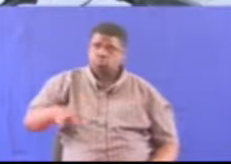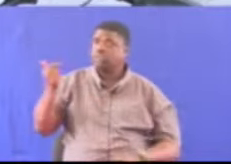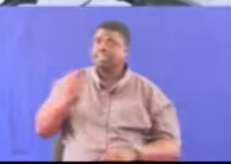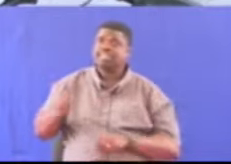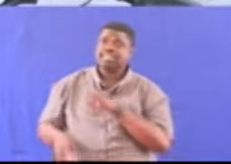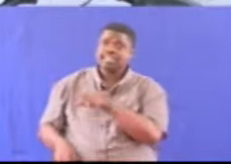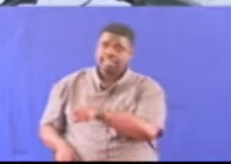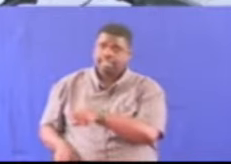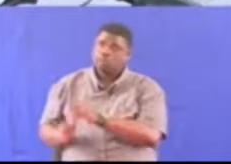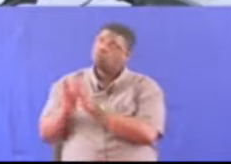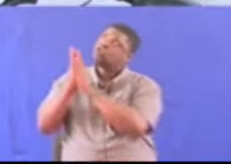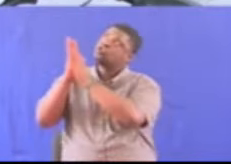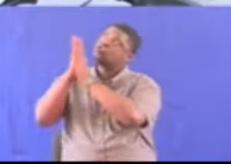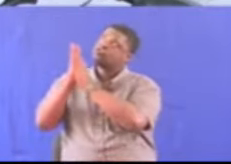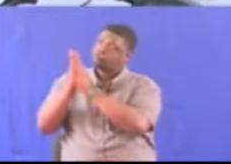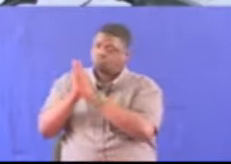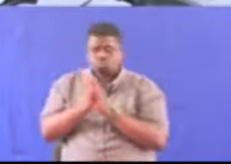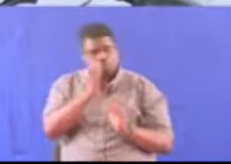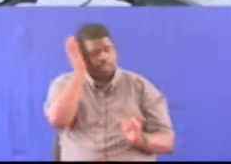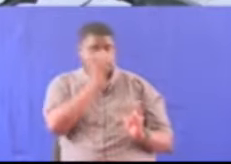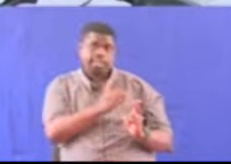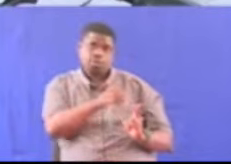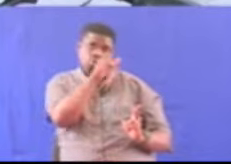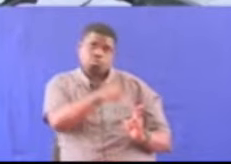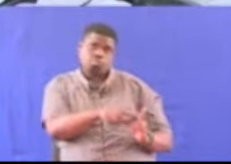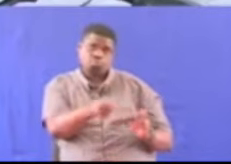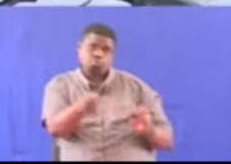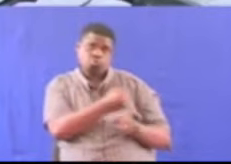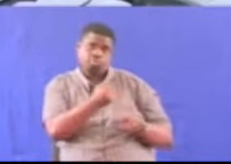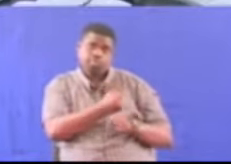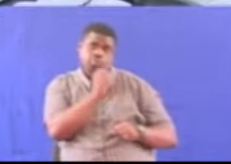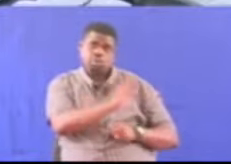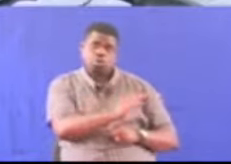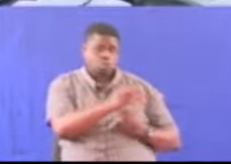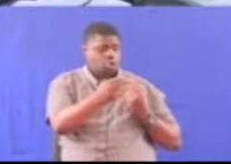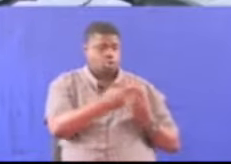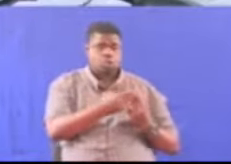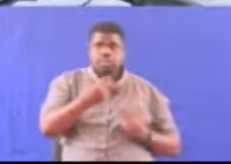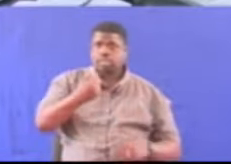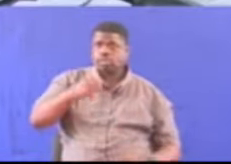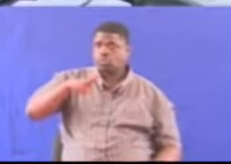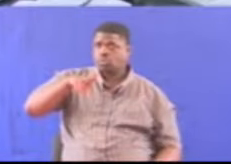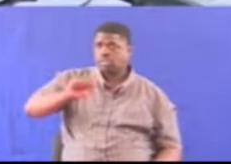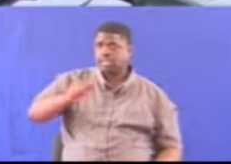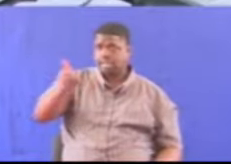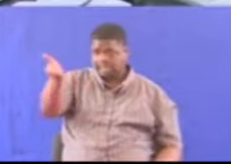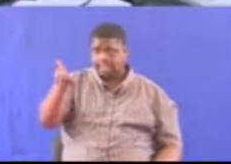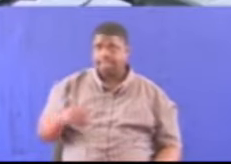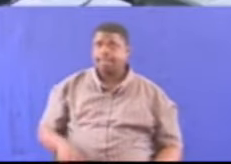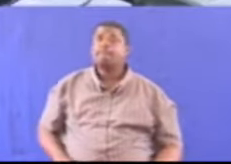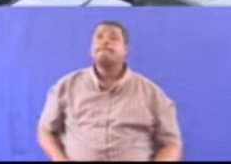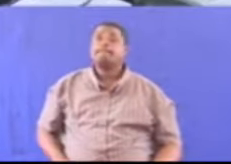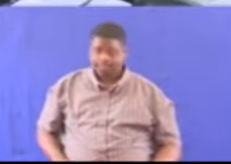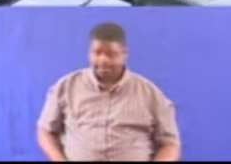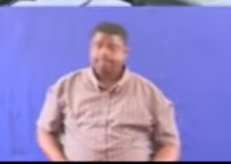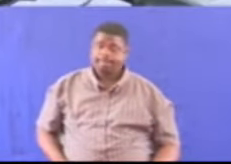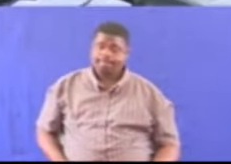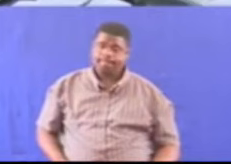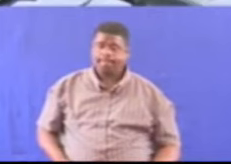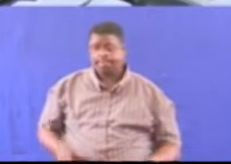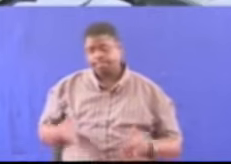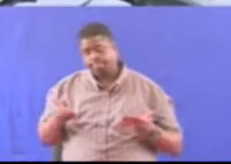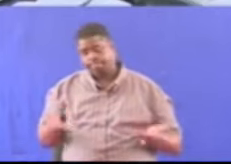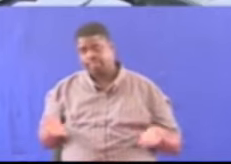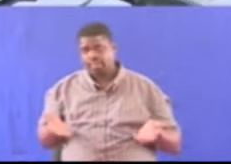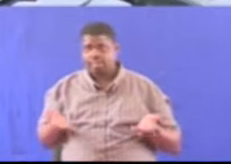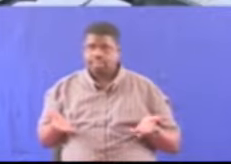tunakushukuru kwa ajili ya mtumishi wako Dr. Tulia Ackson, kwa namna